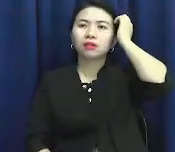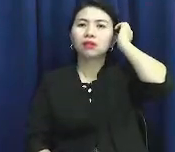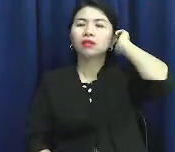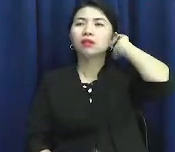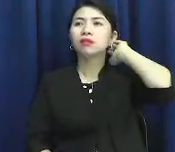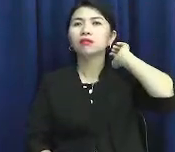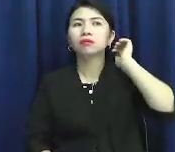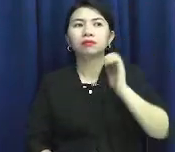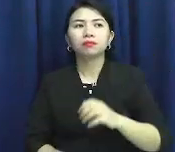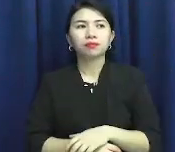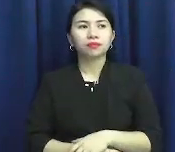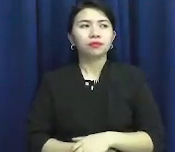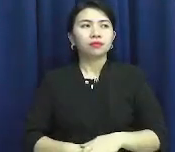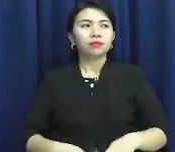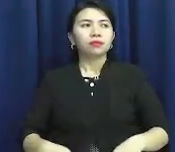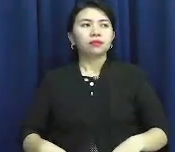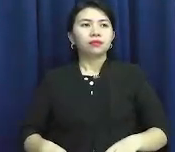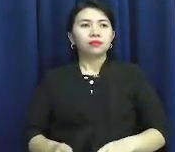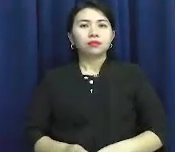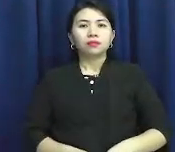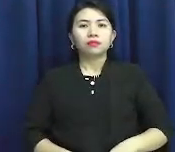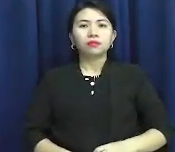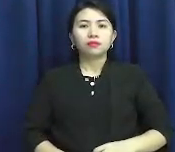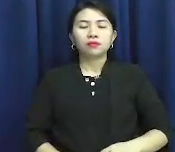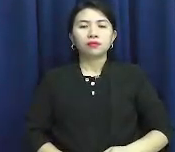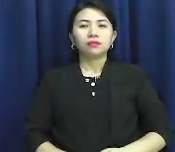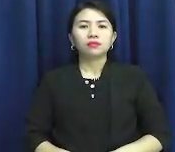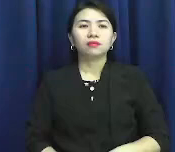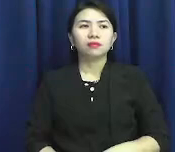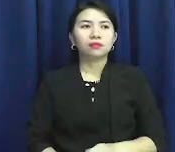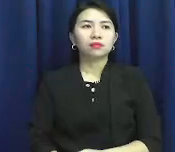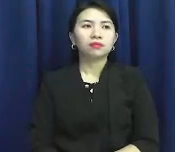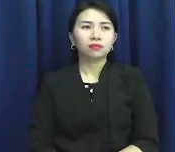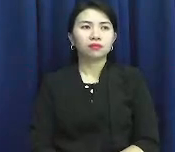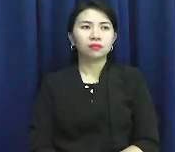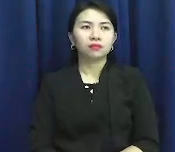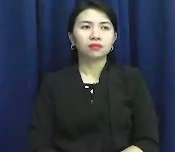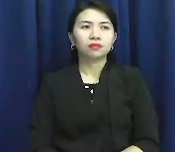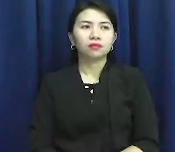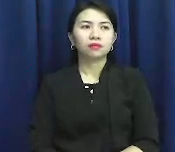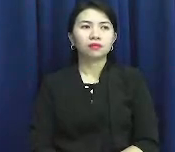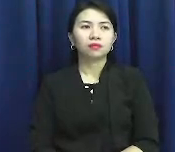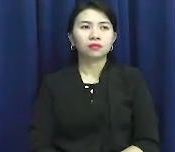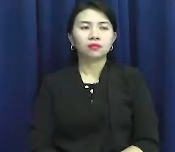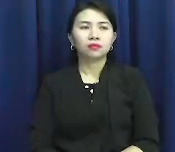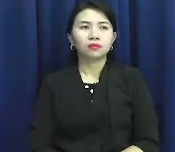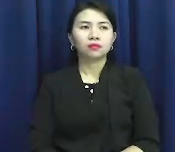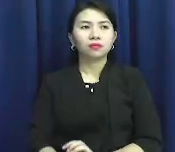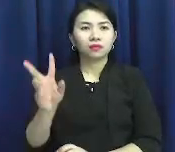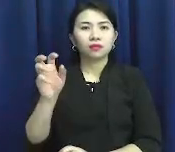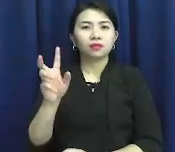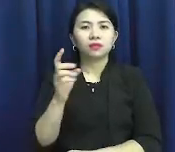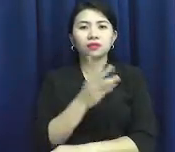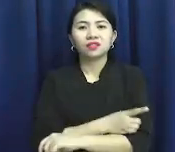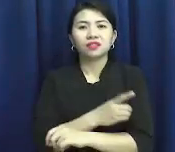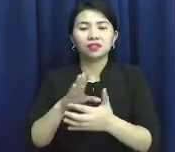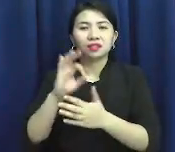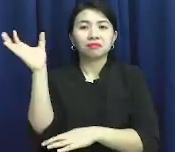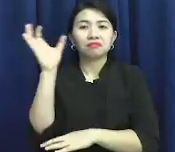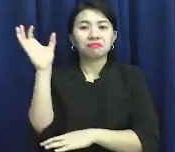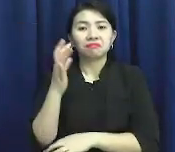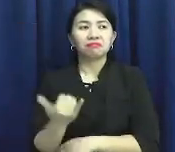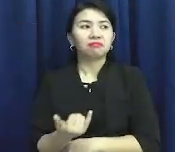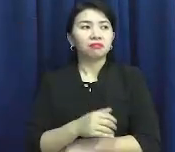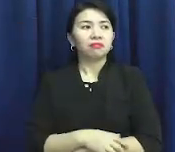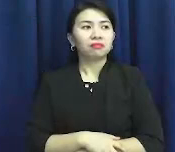12, ano yung kanta ng ano? On the first day, the first day of Christmas. 12 Days of Christmas. Oh, imagine